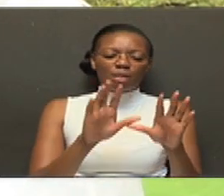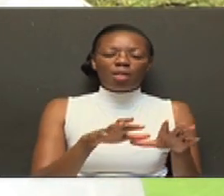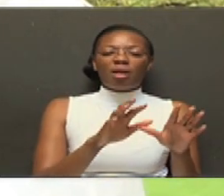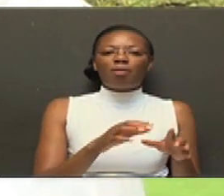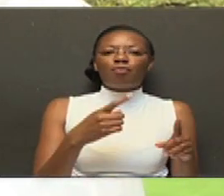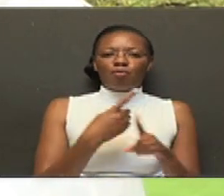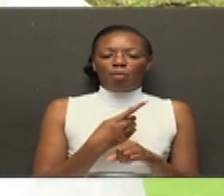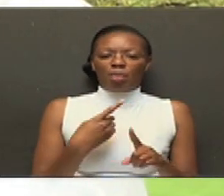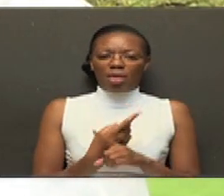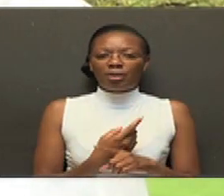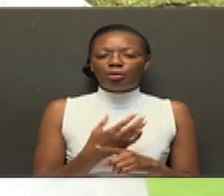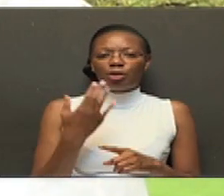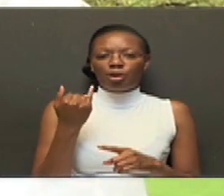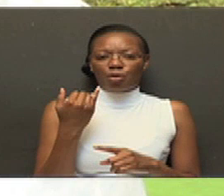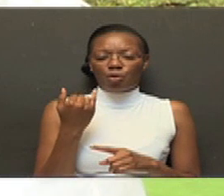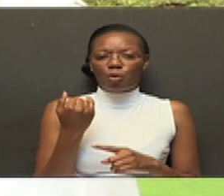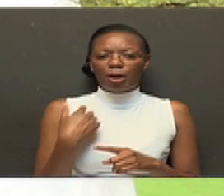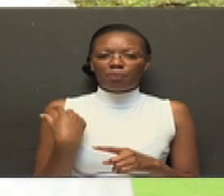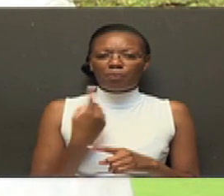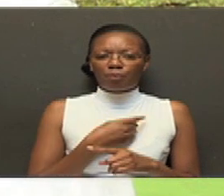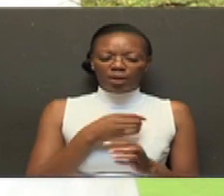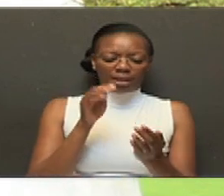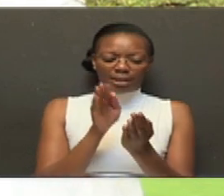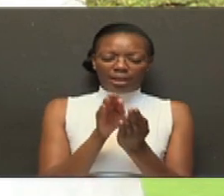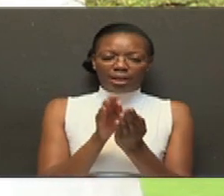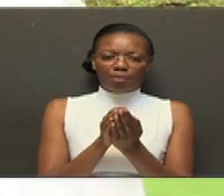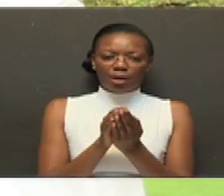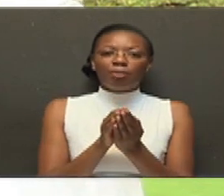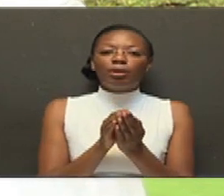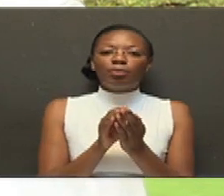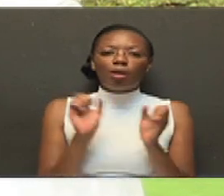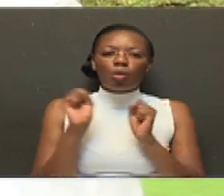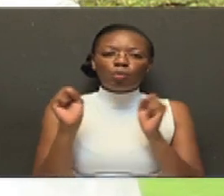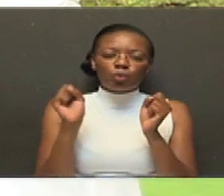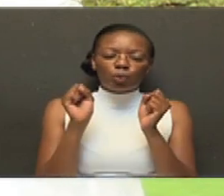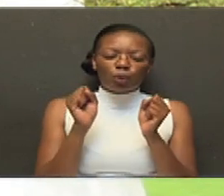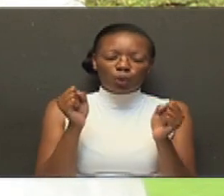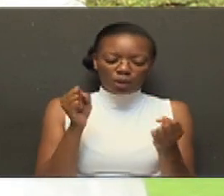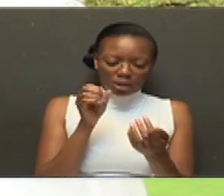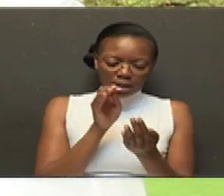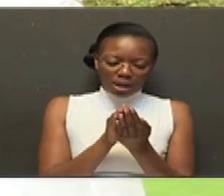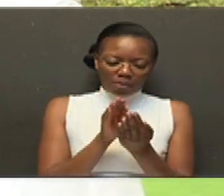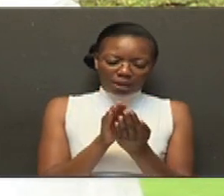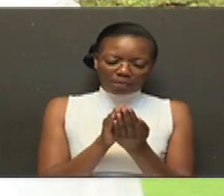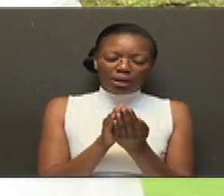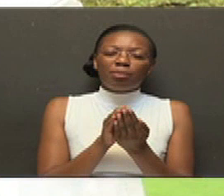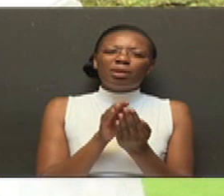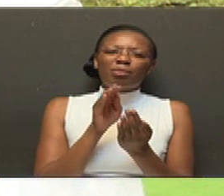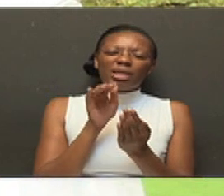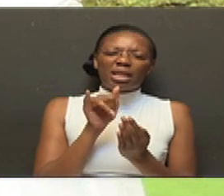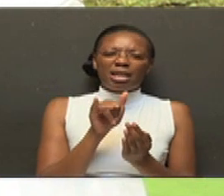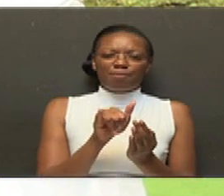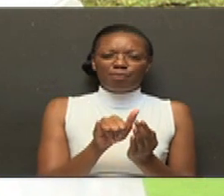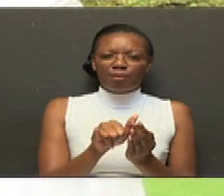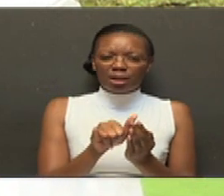vile tunawaweka kwenye fridge, ndio tunawa deactivate, tunapunguza hiyo